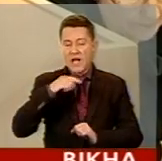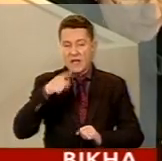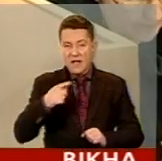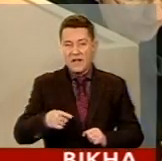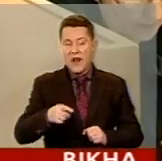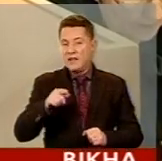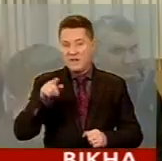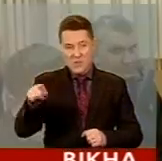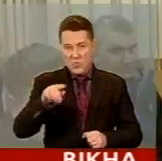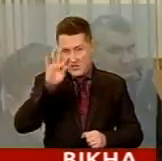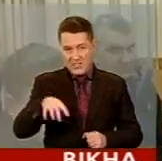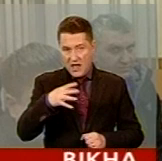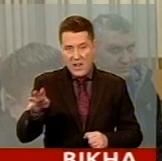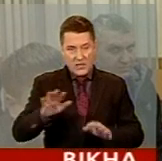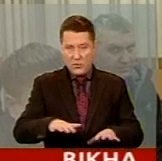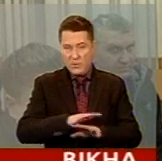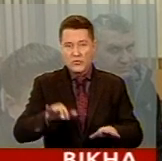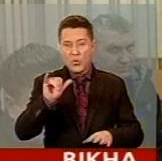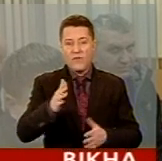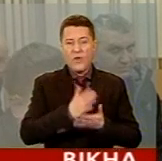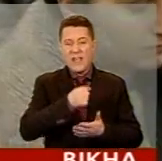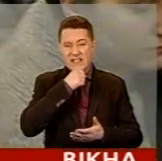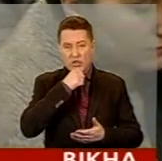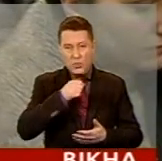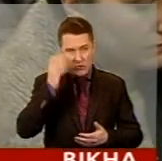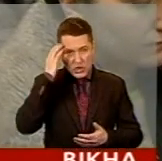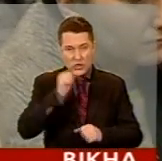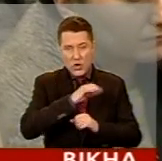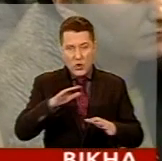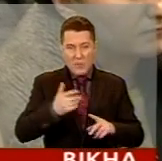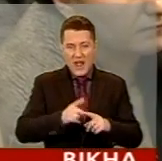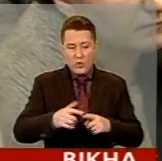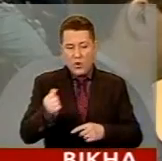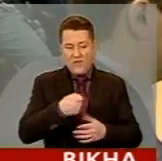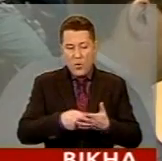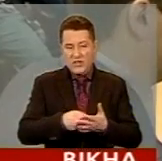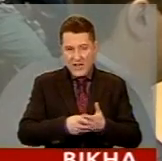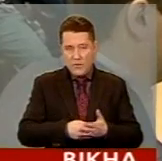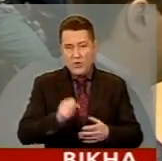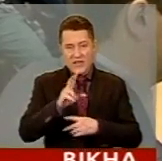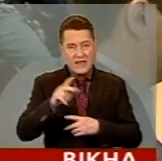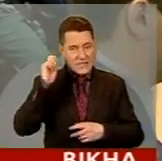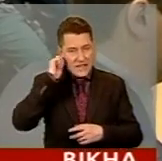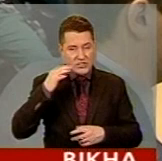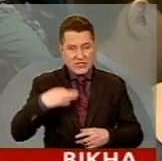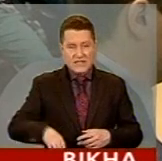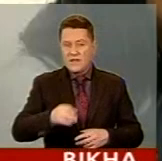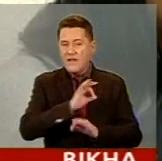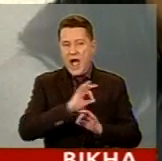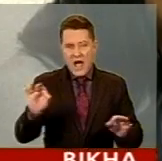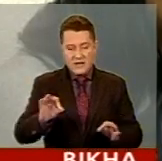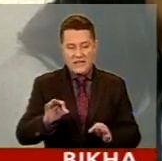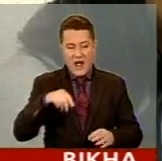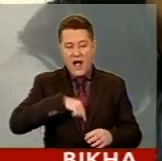не місце. В нього є дідусь-чорнобилець, якого він утримує, 13-річний син та гарні характеристики з роботи. Та й тікати